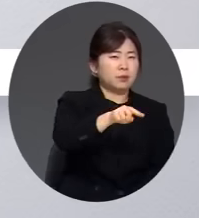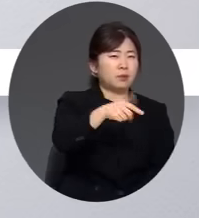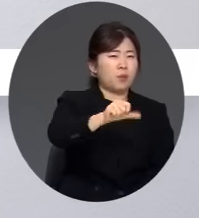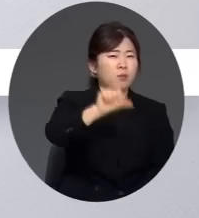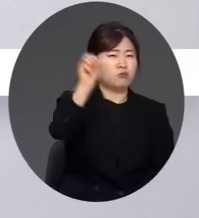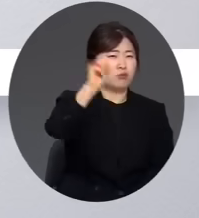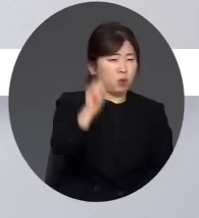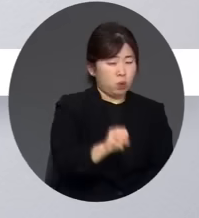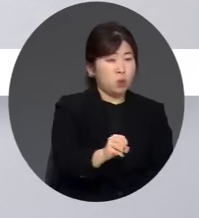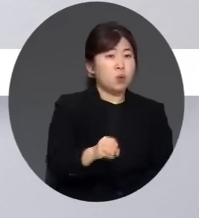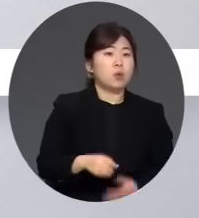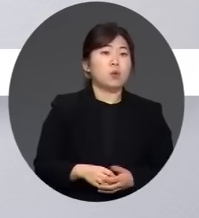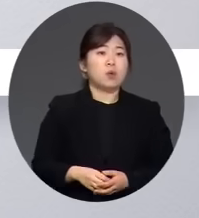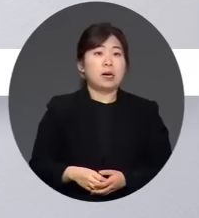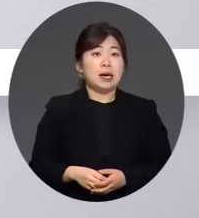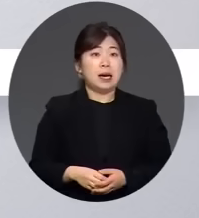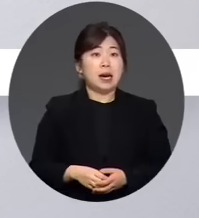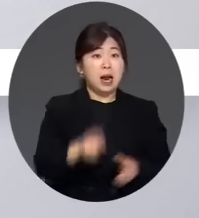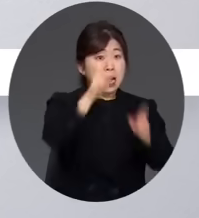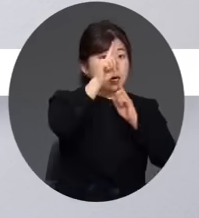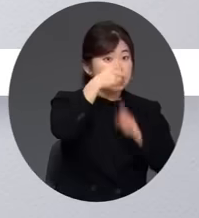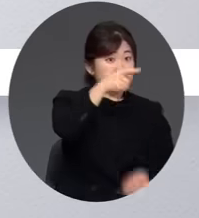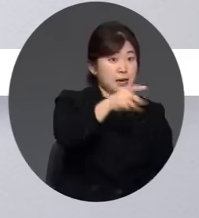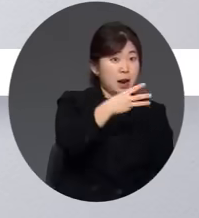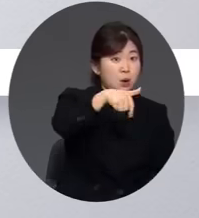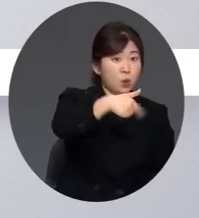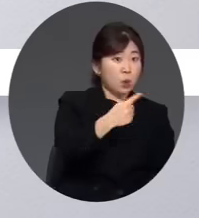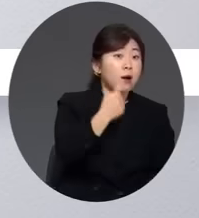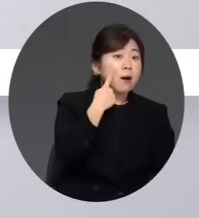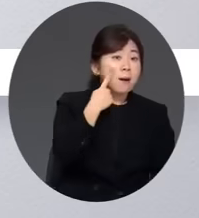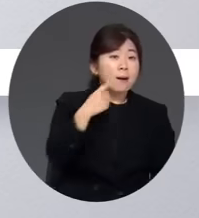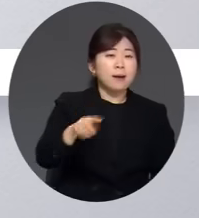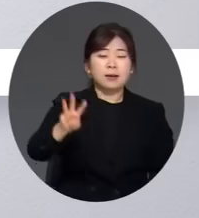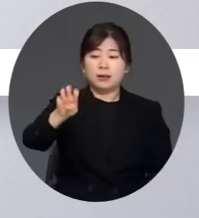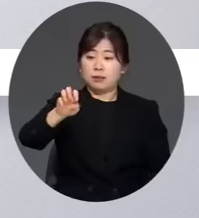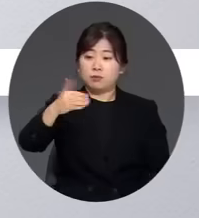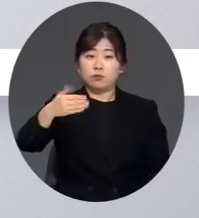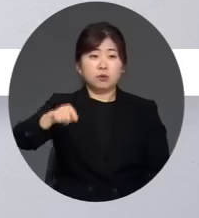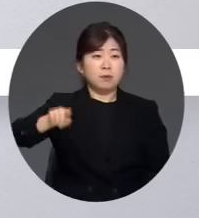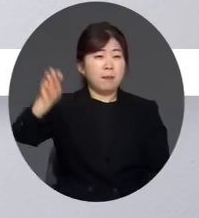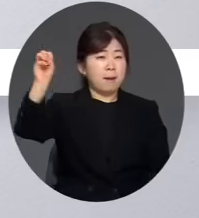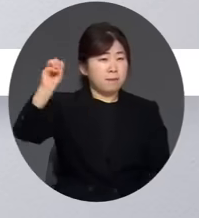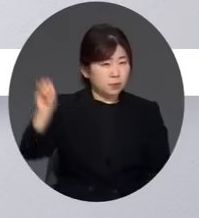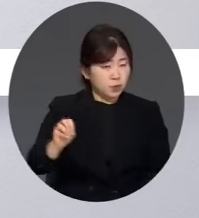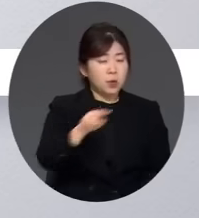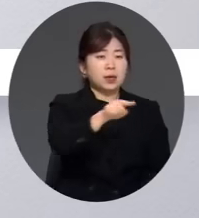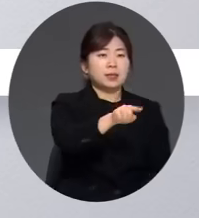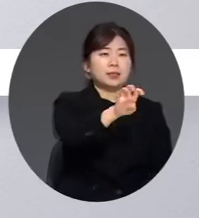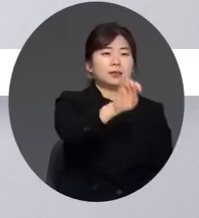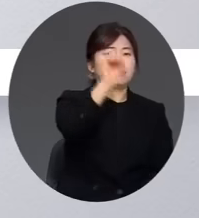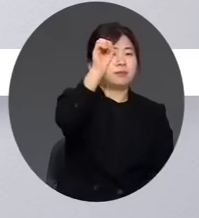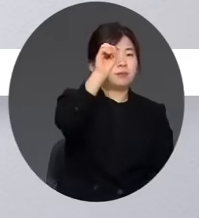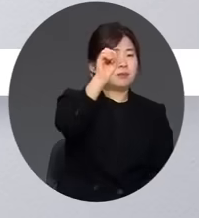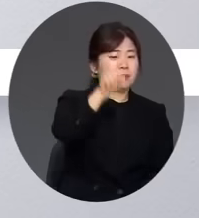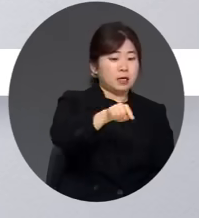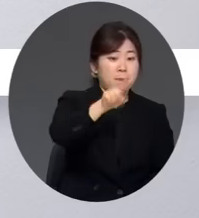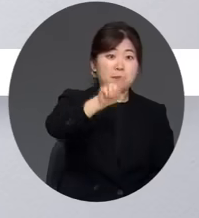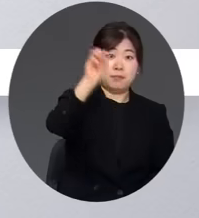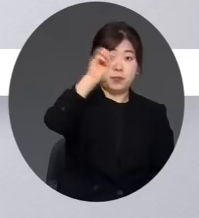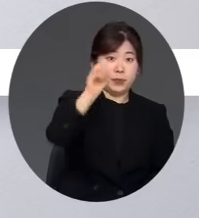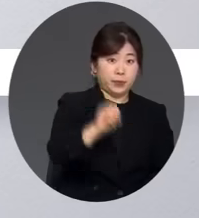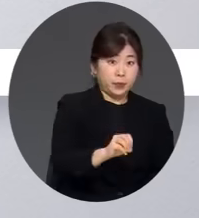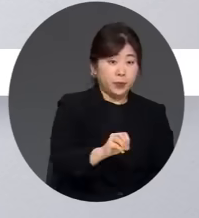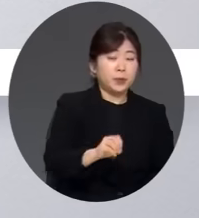내었습니다 이달곤 현 국회의원과의 가상 대결에선 황기철 39.8 이달곤 4.1로 5차